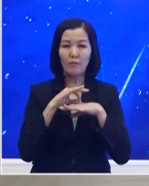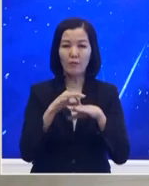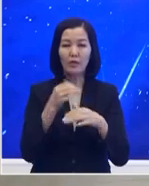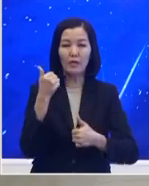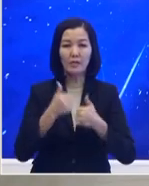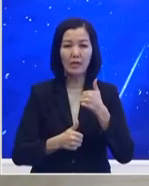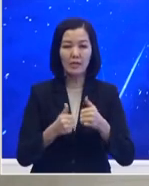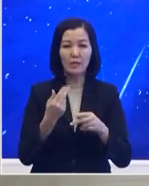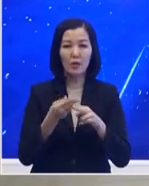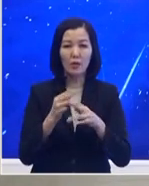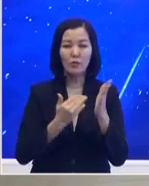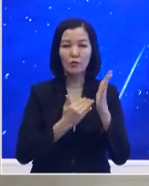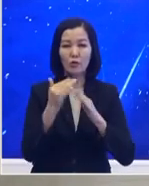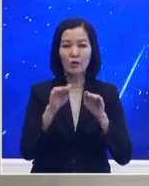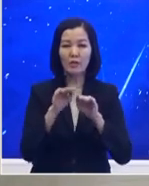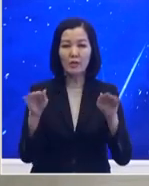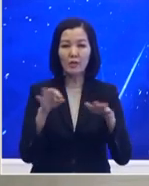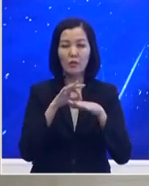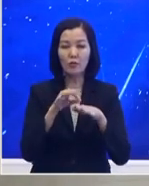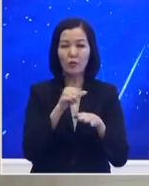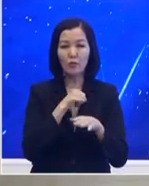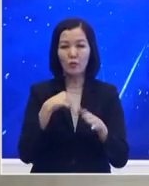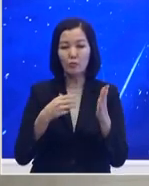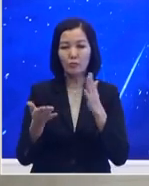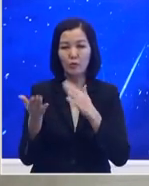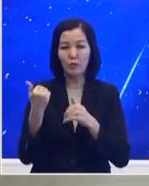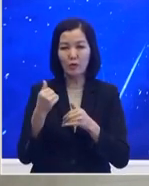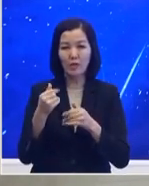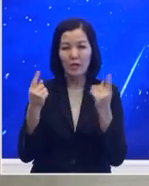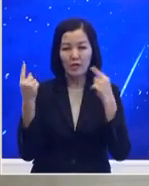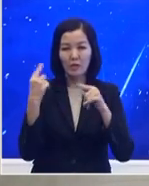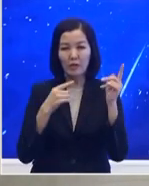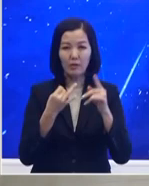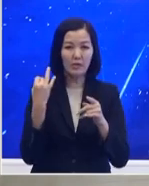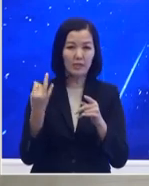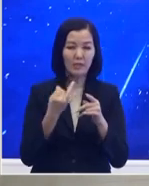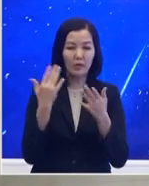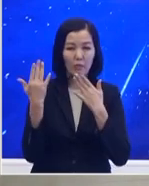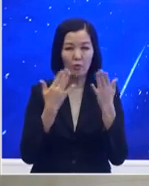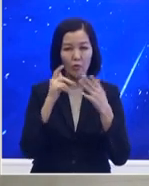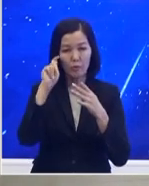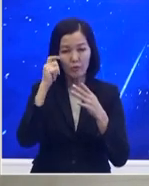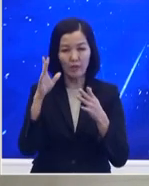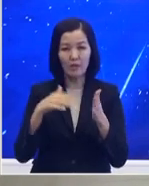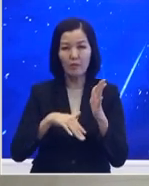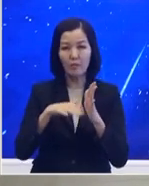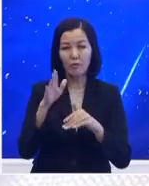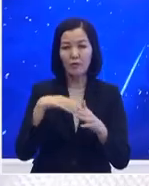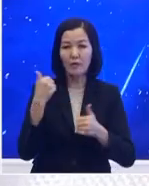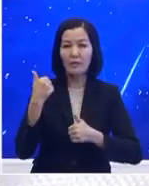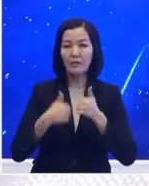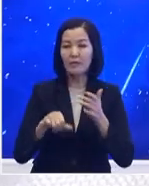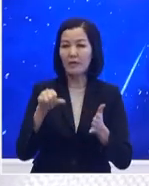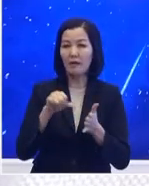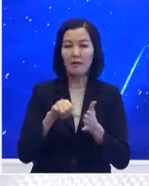өте керемет, жоғары деңгейде өтті. Өзім бұрыннан Абайдың шығармашылығына қызығатынмын. Сол себепті жаңағы сайысқа түсу